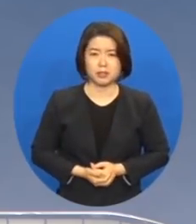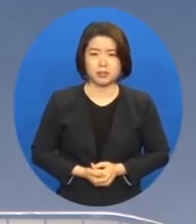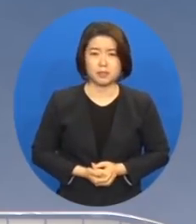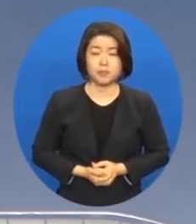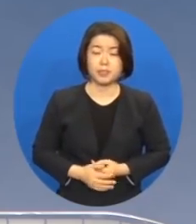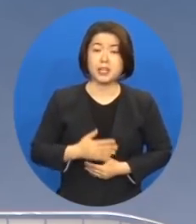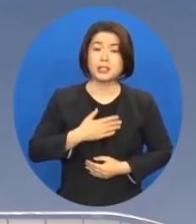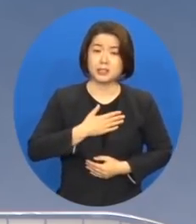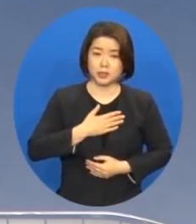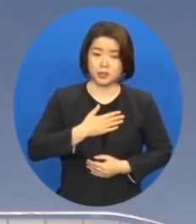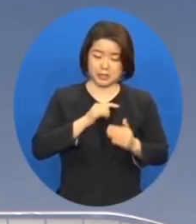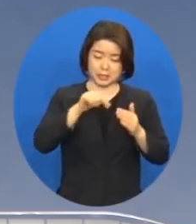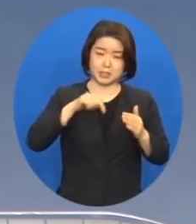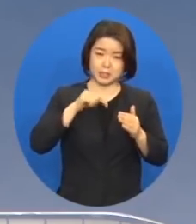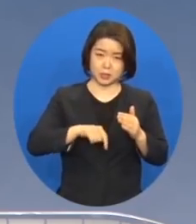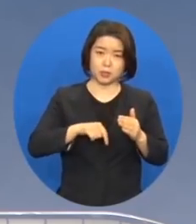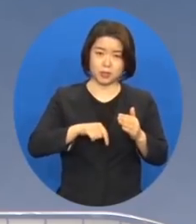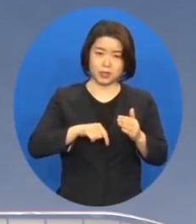저는 제 안에